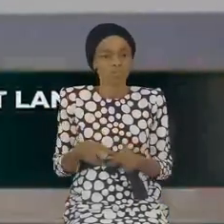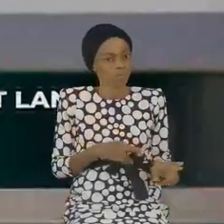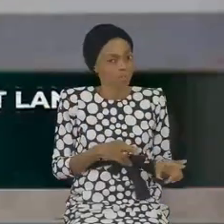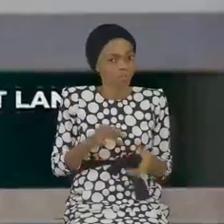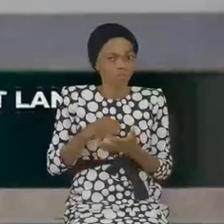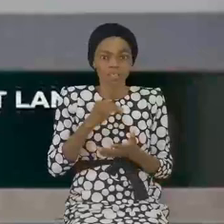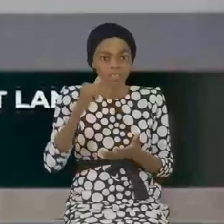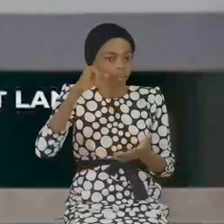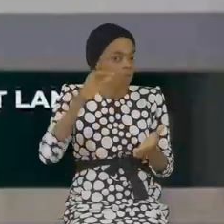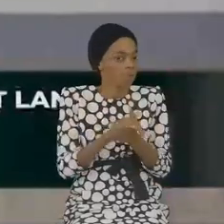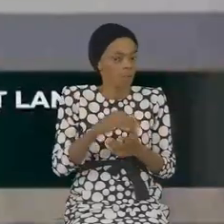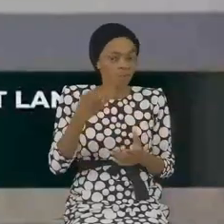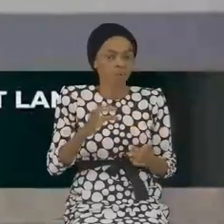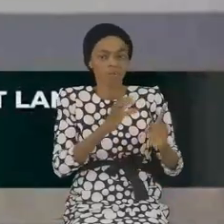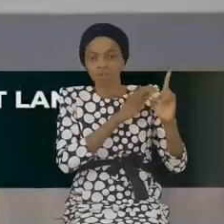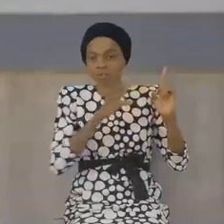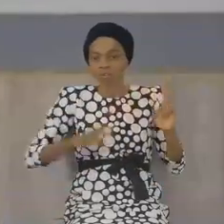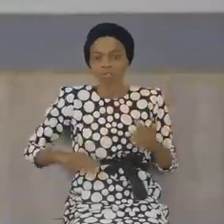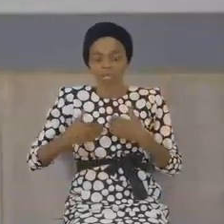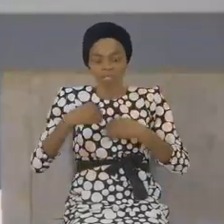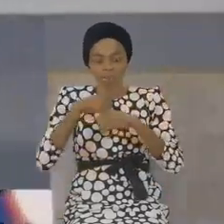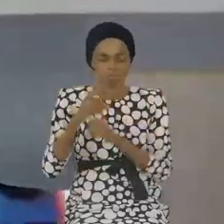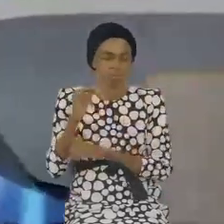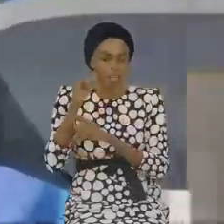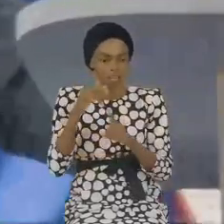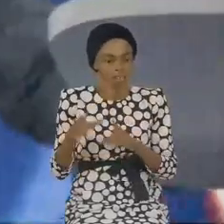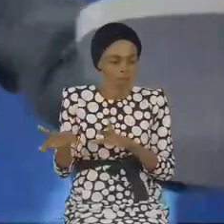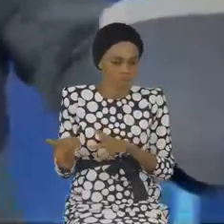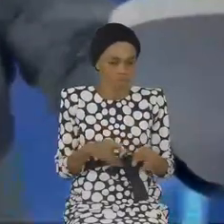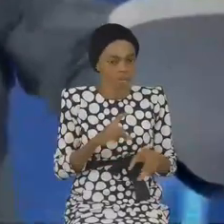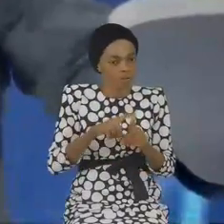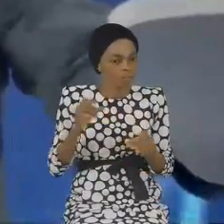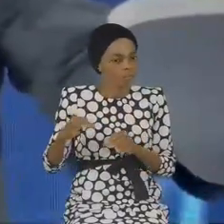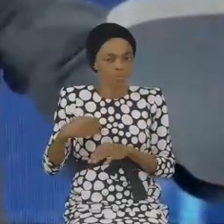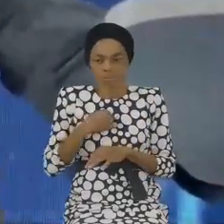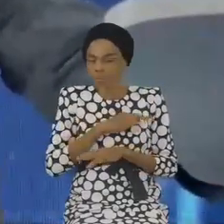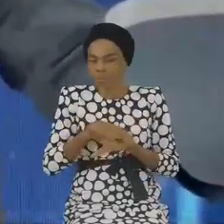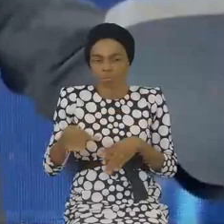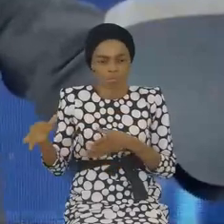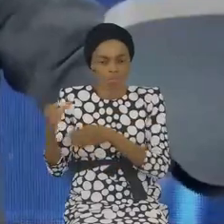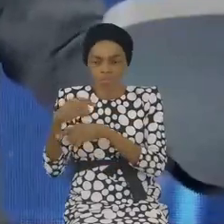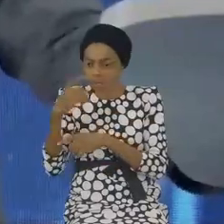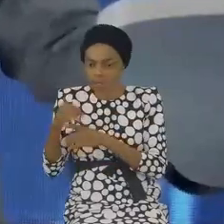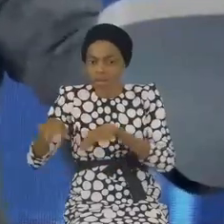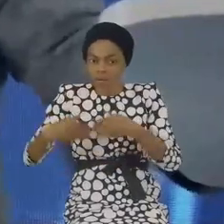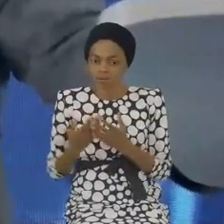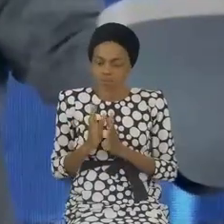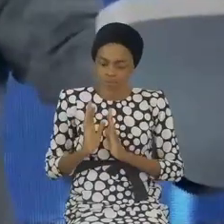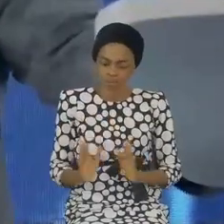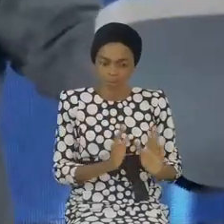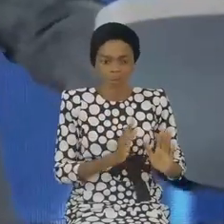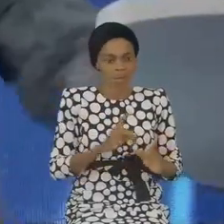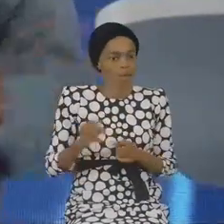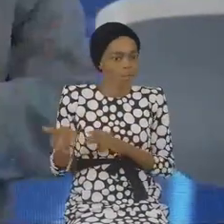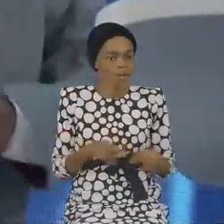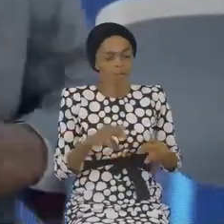Christ, s'est préparée. Si nous ne leur disons leur montrons comment se préparer à l'enlèvement, comment pourront-ils être